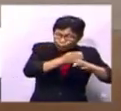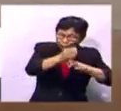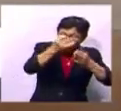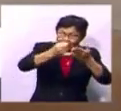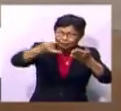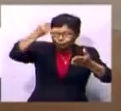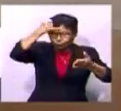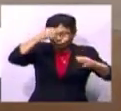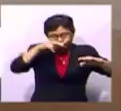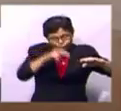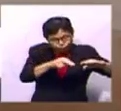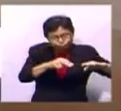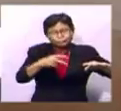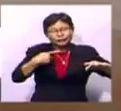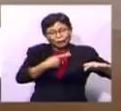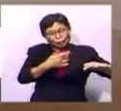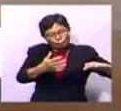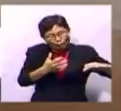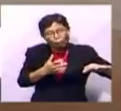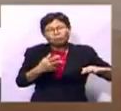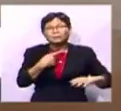ilmu tu.